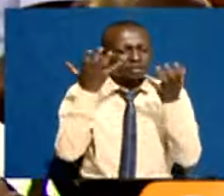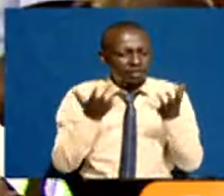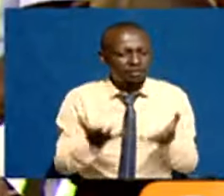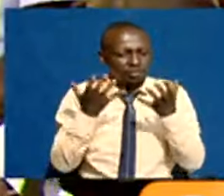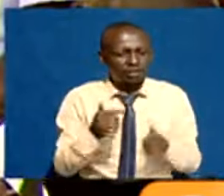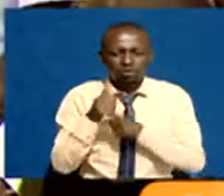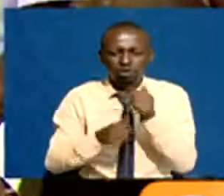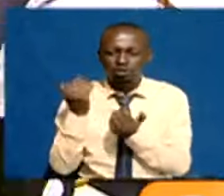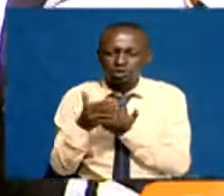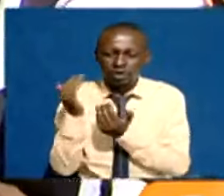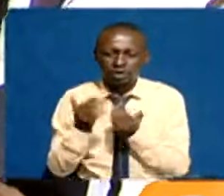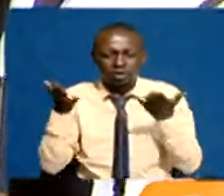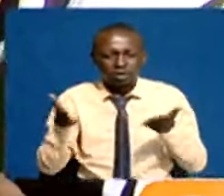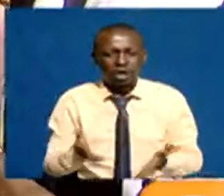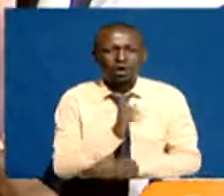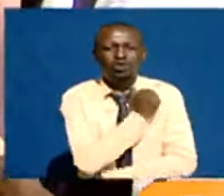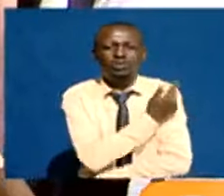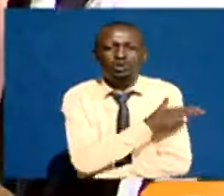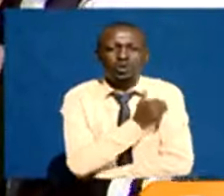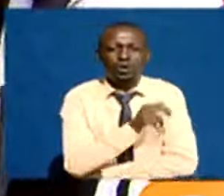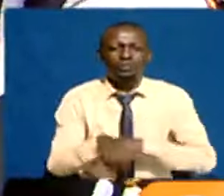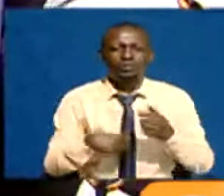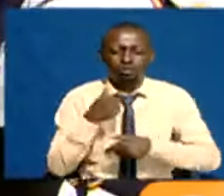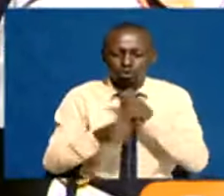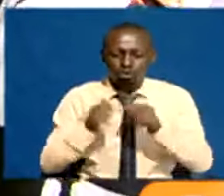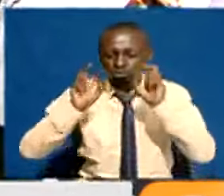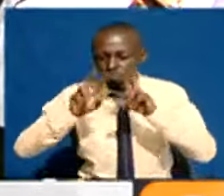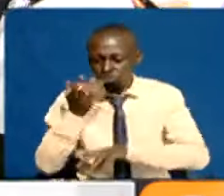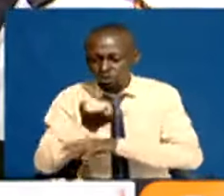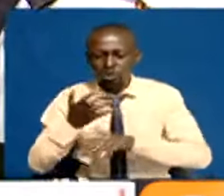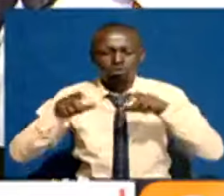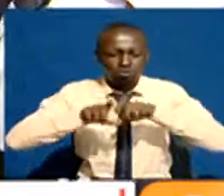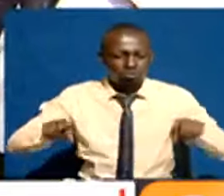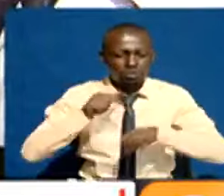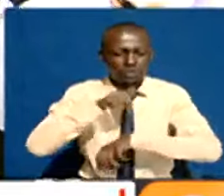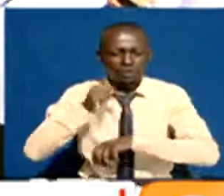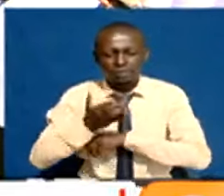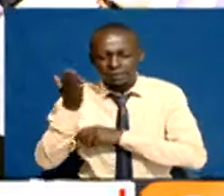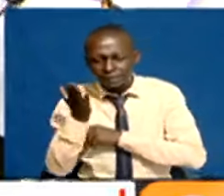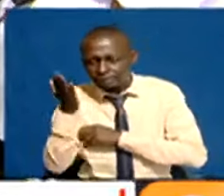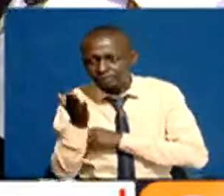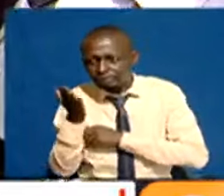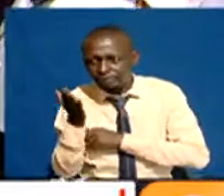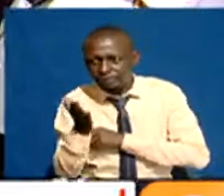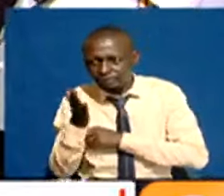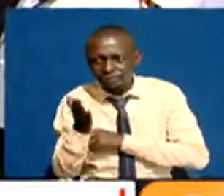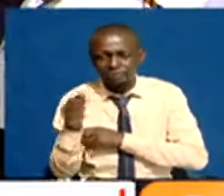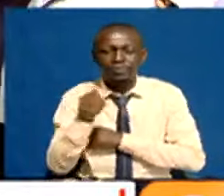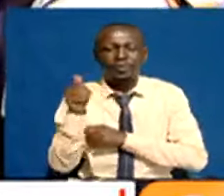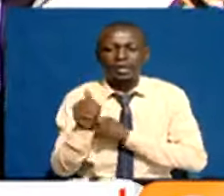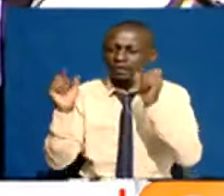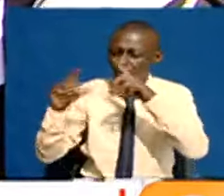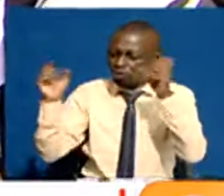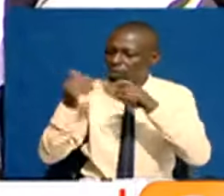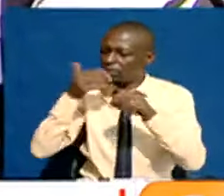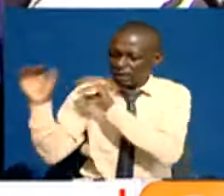receiving treatment. Tulikuwa kwa rakati ya kutafuta machuma hapo ile rakati tunakata. Sasa ile rakati tunakata tulikuwa ndio tukasikia watu wengine wanatuambia je,